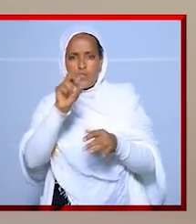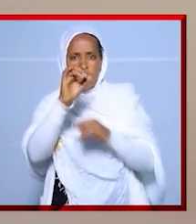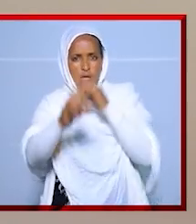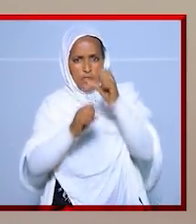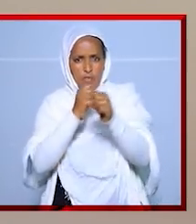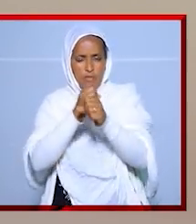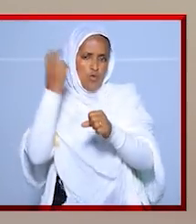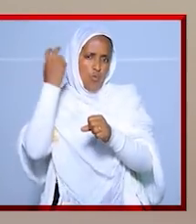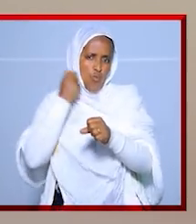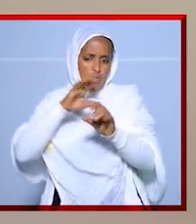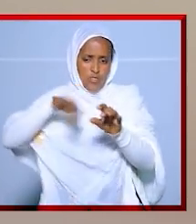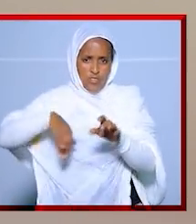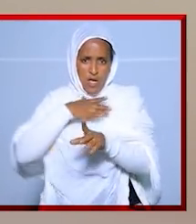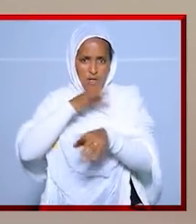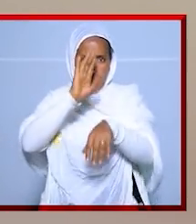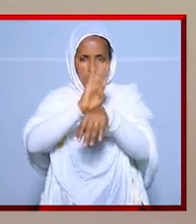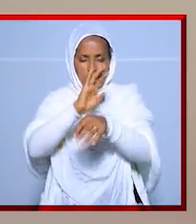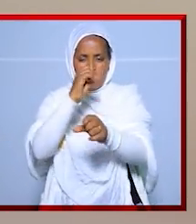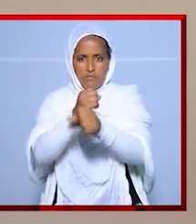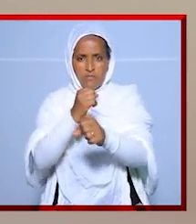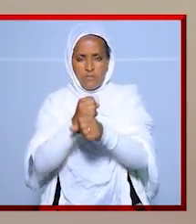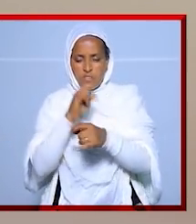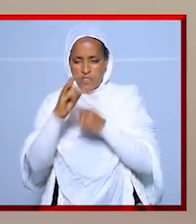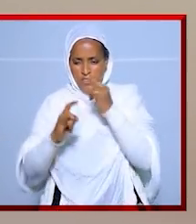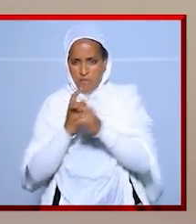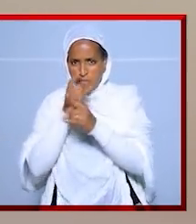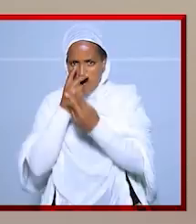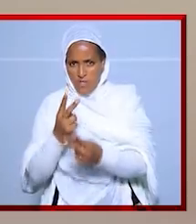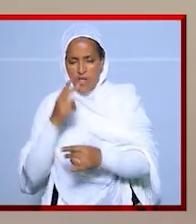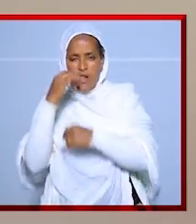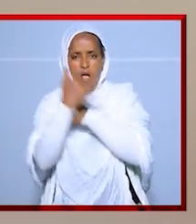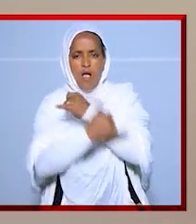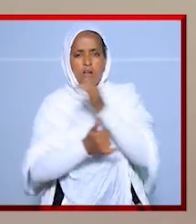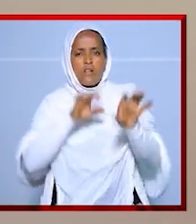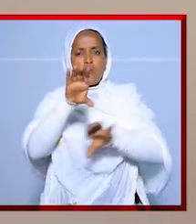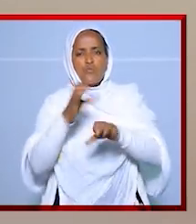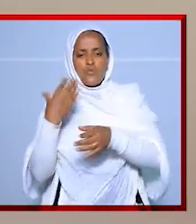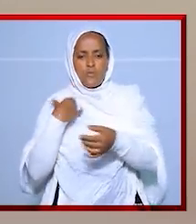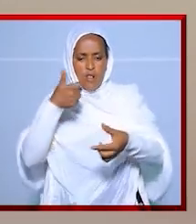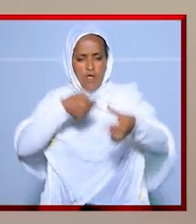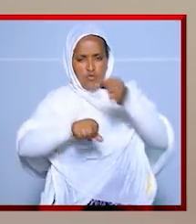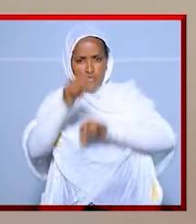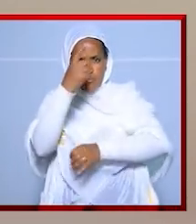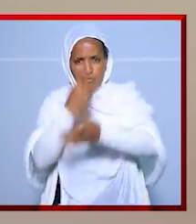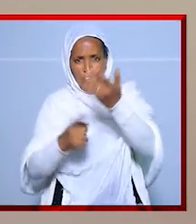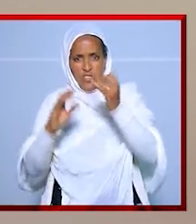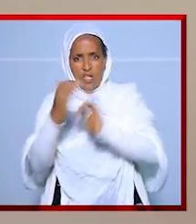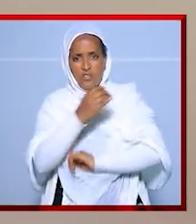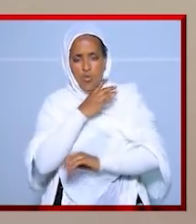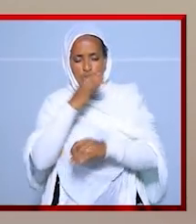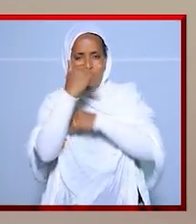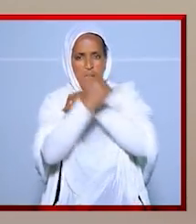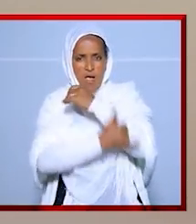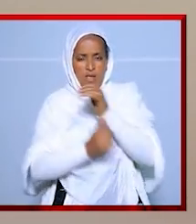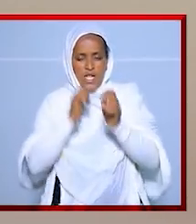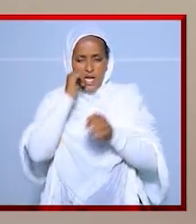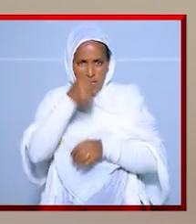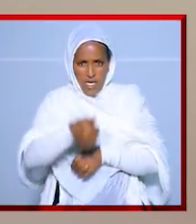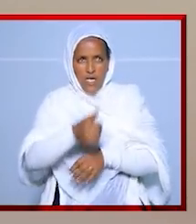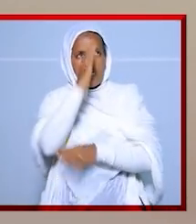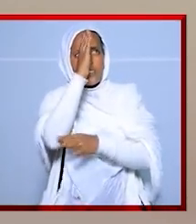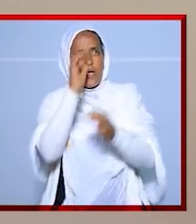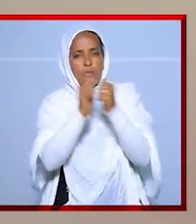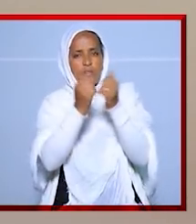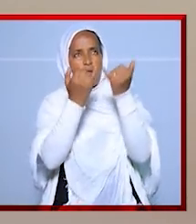ዓ.ም በወርቅ ሳይቀር ቤተ መቅደስ ያሰሩበትን ዘመን ስናይ ለሀገር ያደርጉት የነበረው አስተዋጽኦ ብቻ ሳይሆን ሀገር